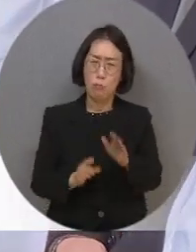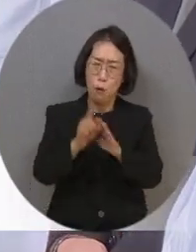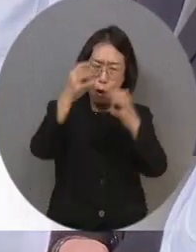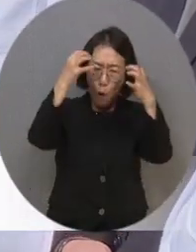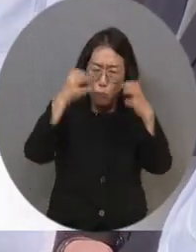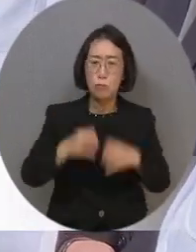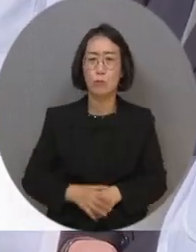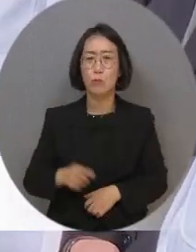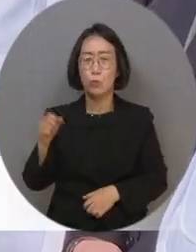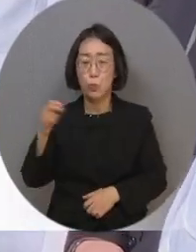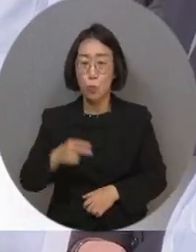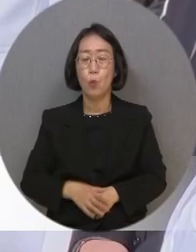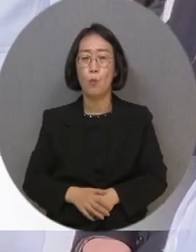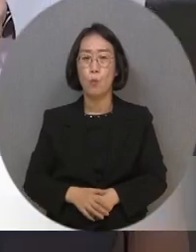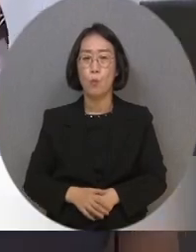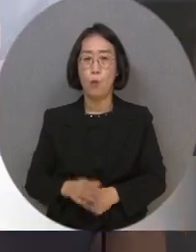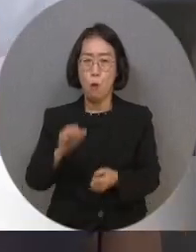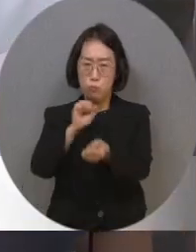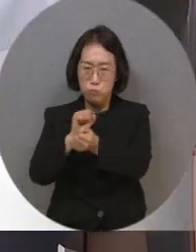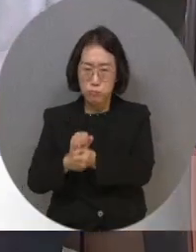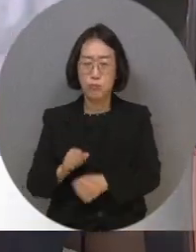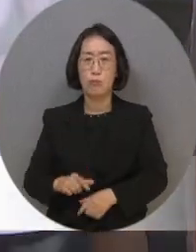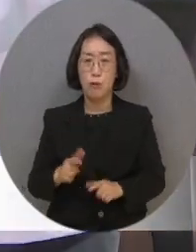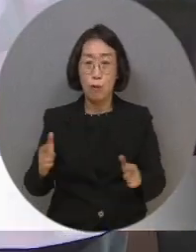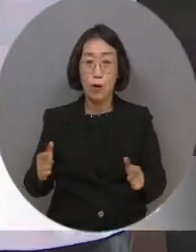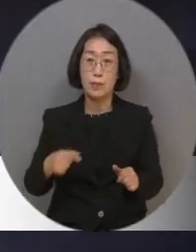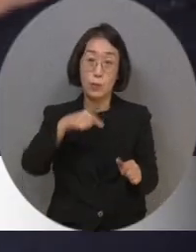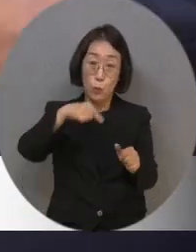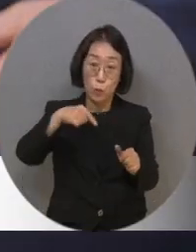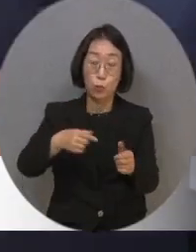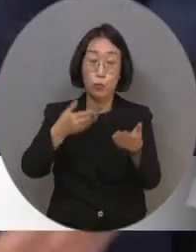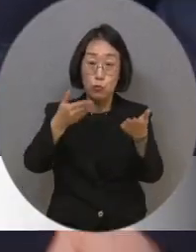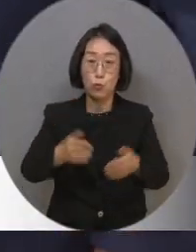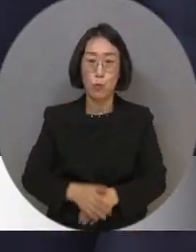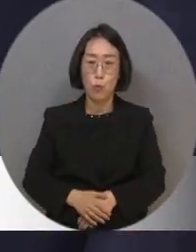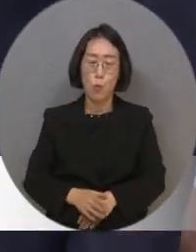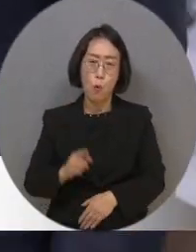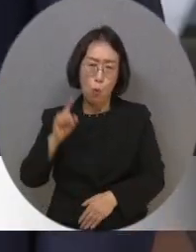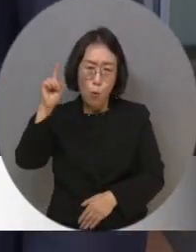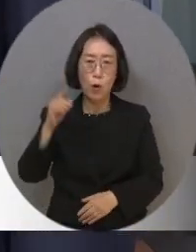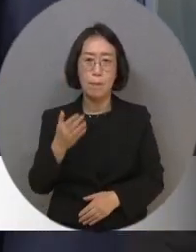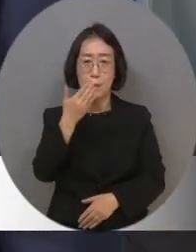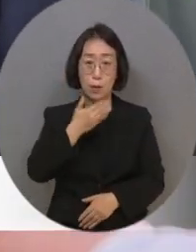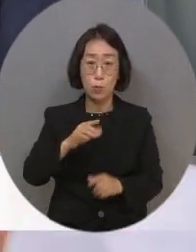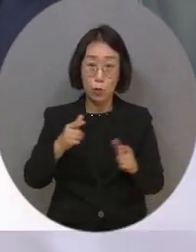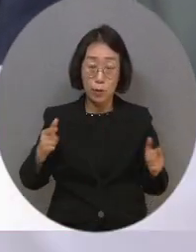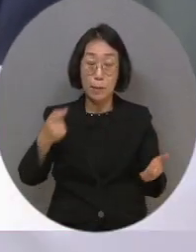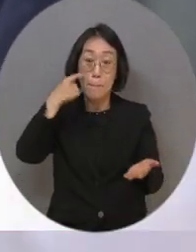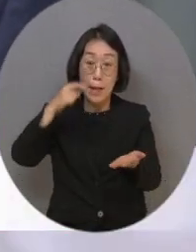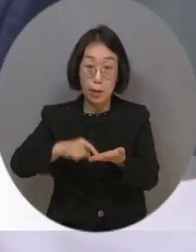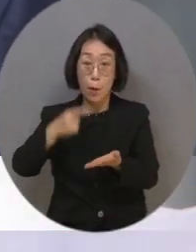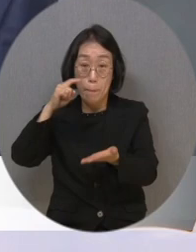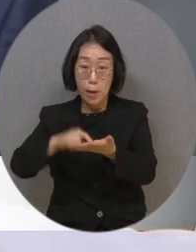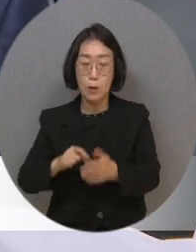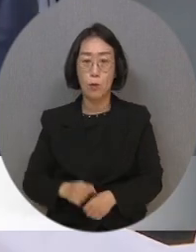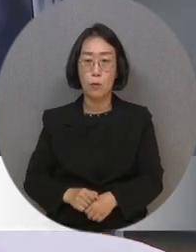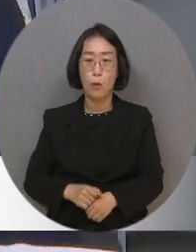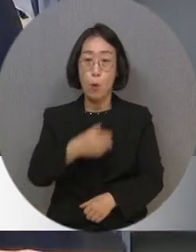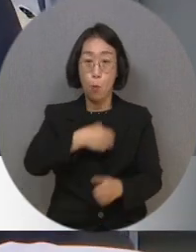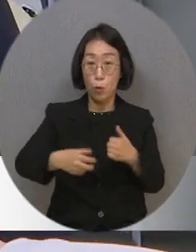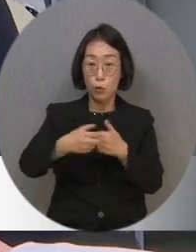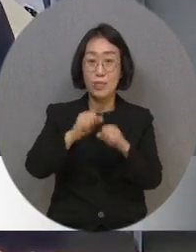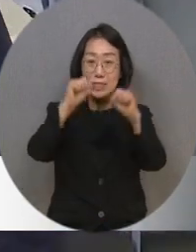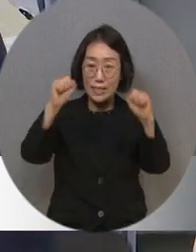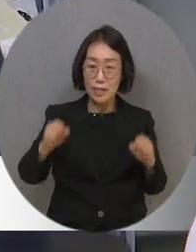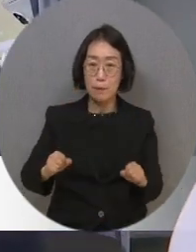계절별 보건 교육을 하고 고혈압 당뇨병 등 만성 질환자 발견 시 보건소 시스템을 통해 지속